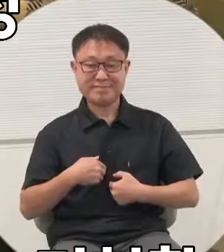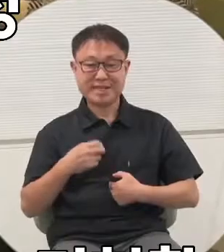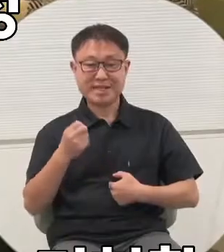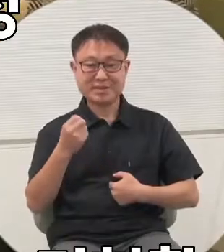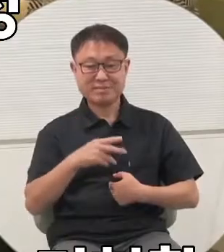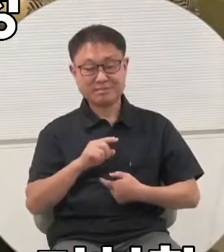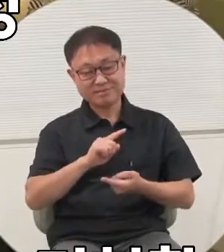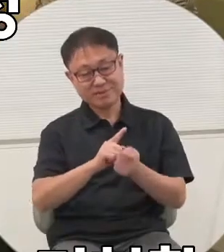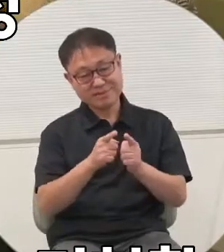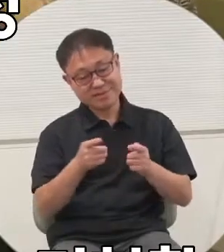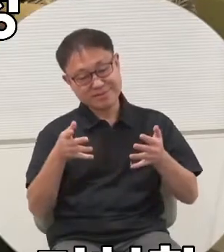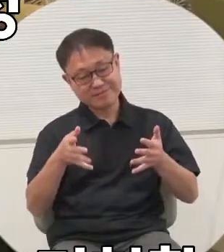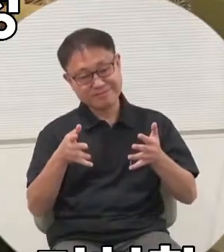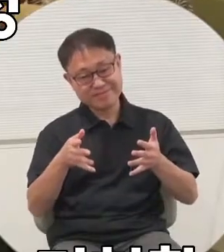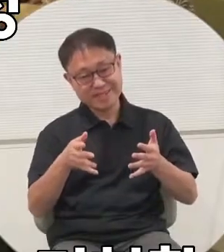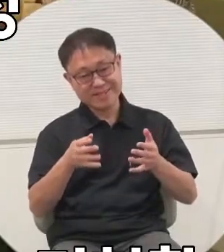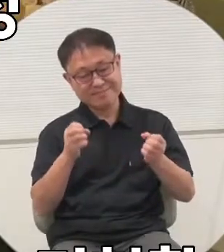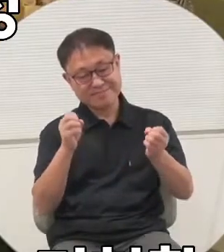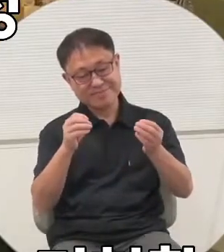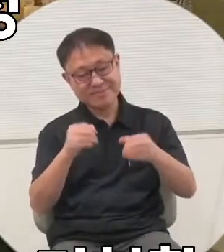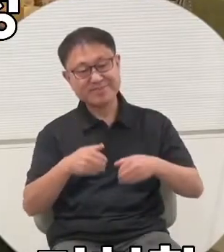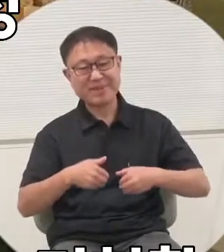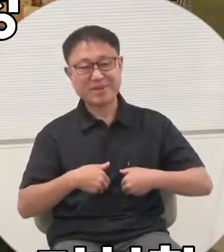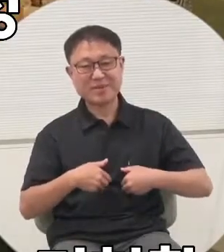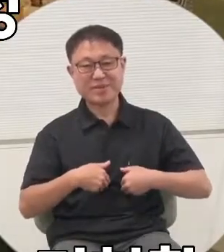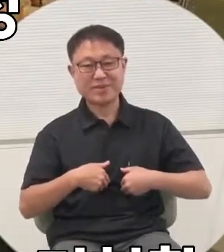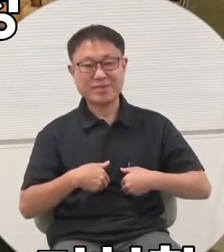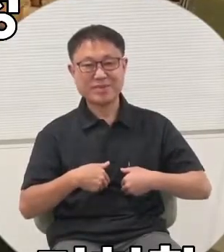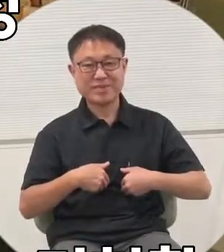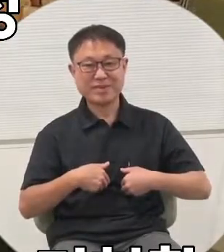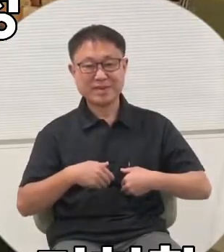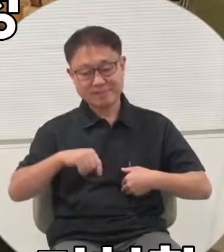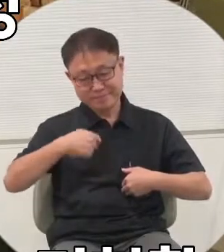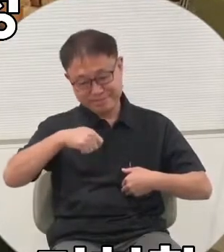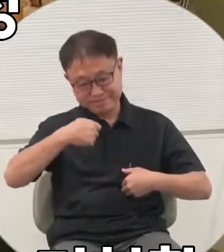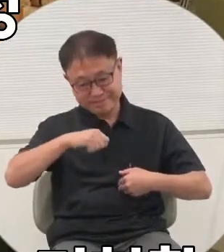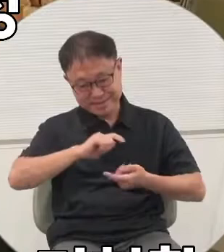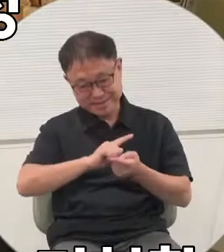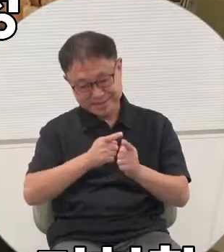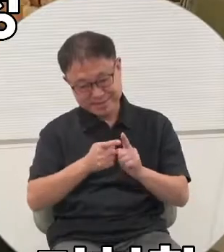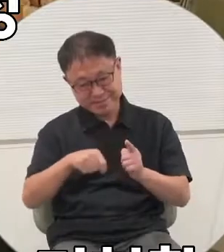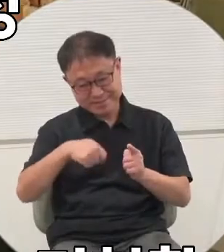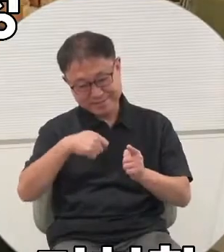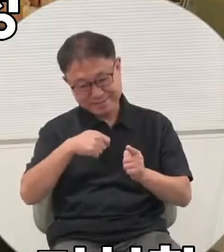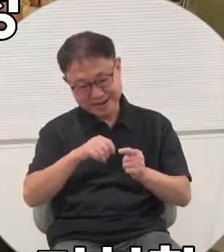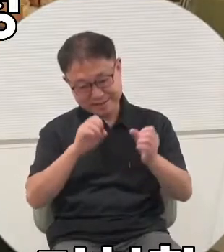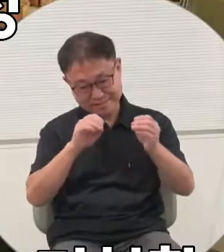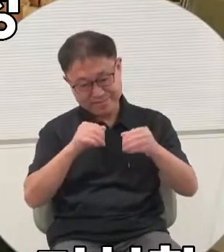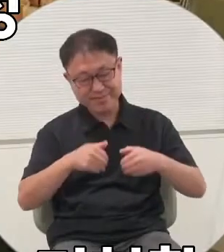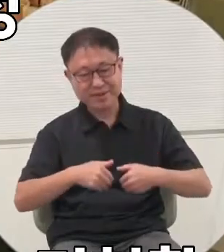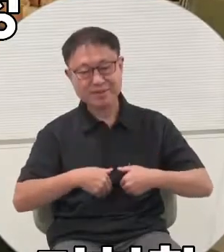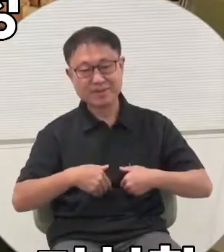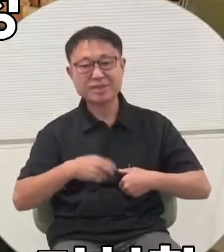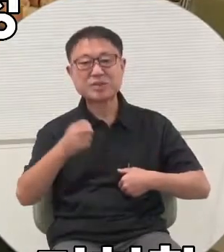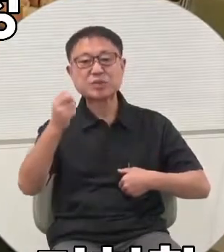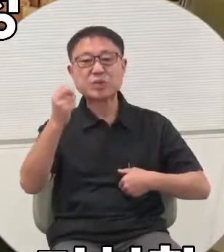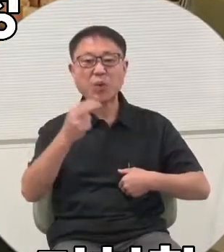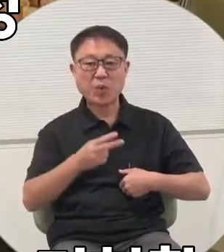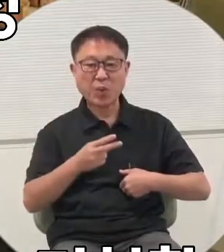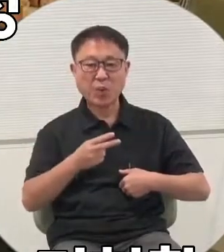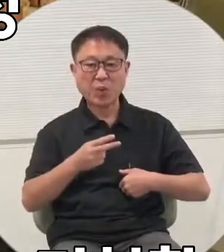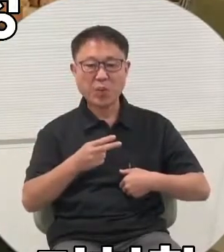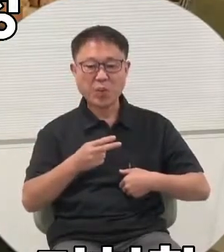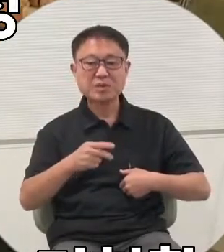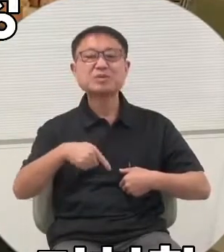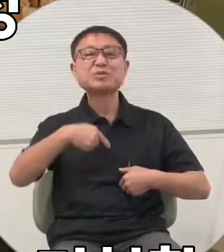수다 맞아. 입하고 맞아요. 밥을 또 한 끼 함께 하시고 맞아요. 그리고 나서 이제